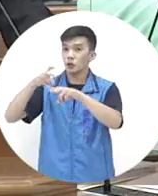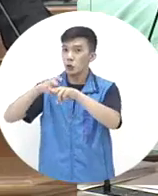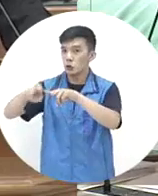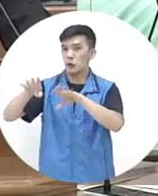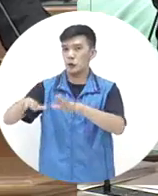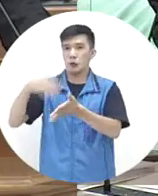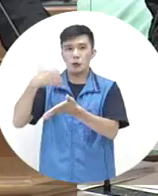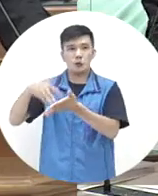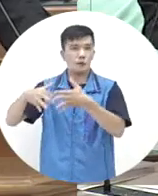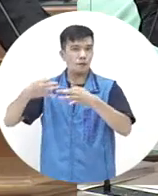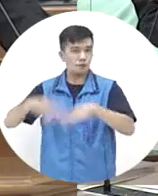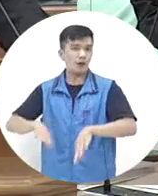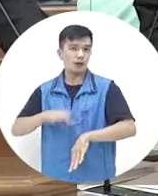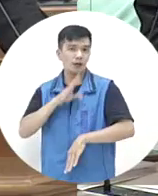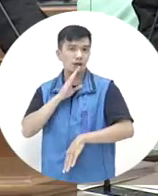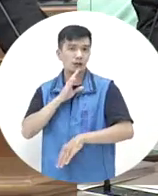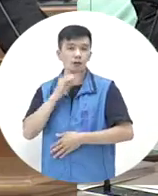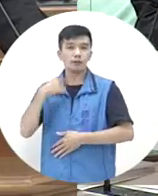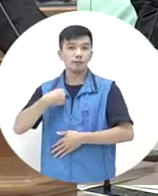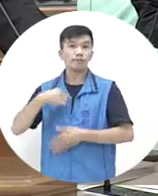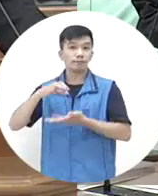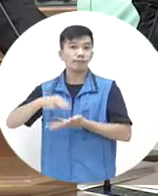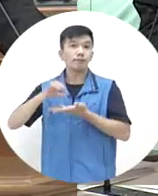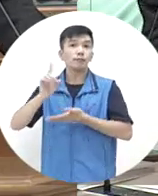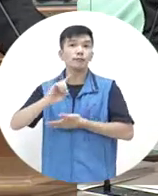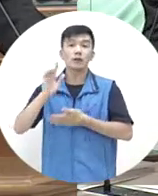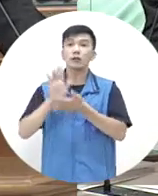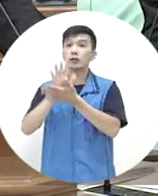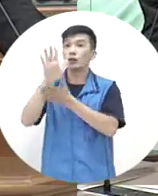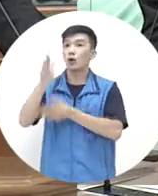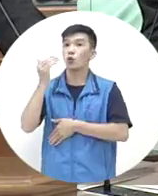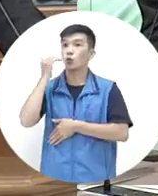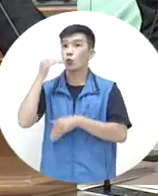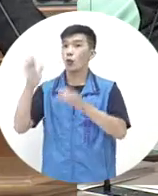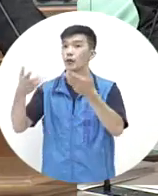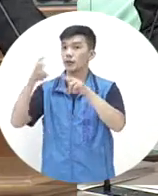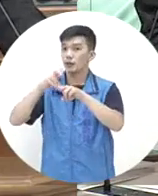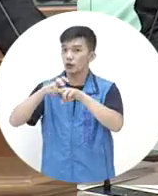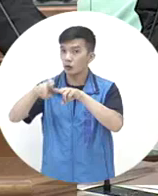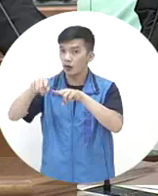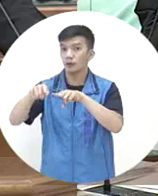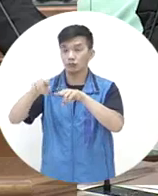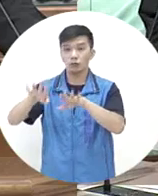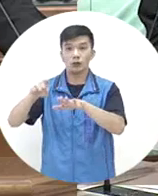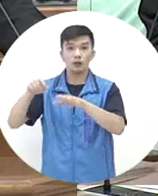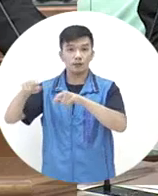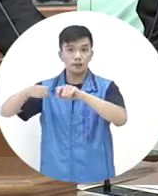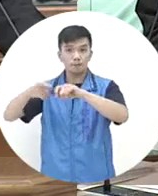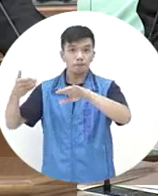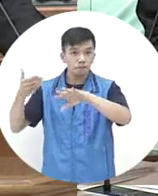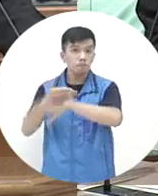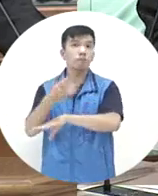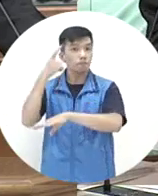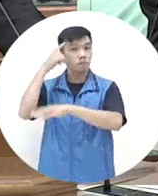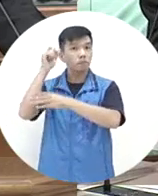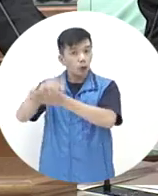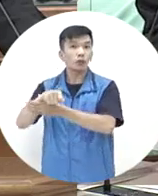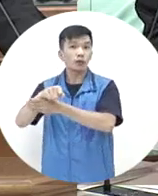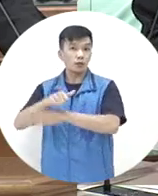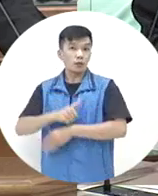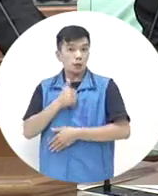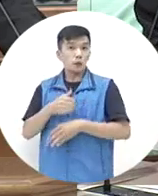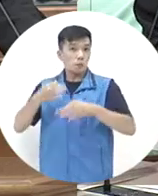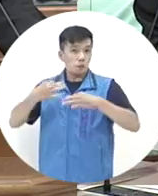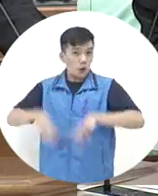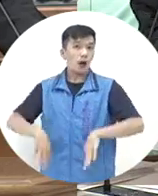心未来这些轻轨，如果说这个同意了之后，你们怎么样去弥补那些亏损？老实讲，一